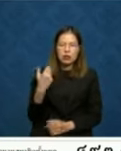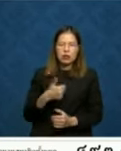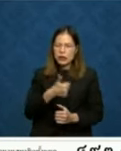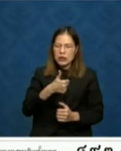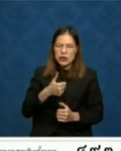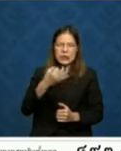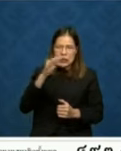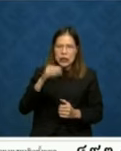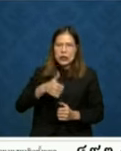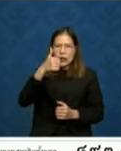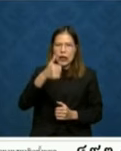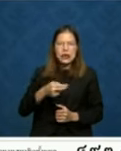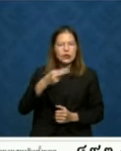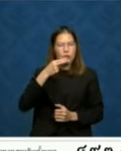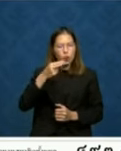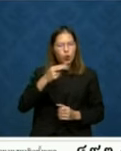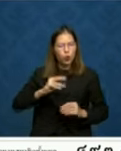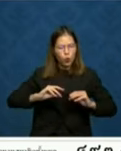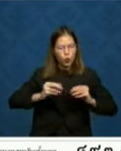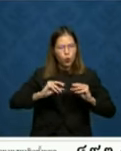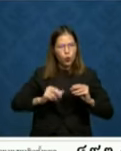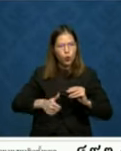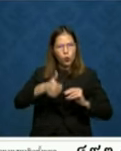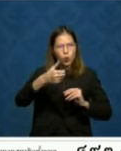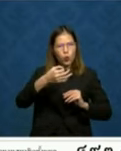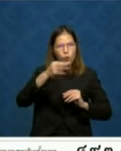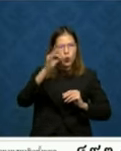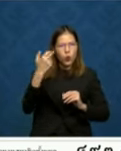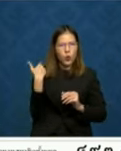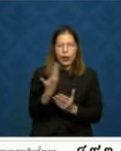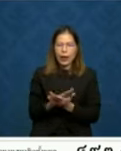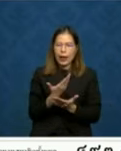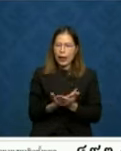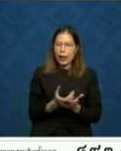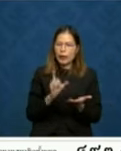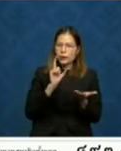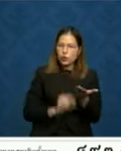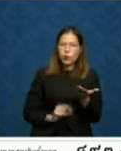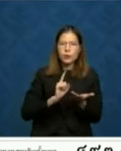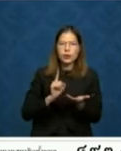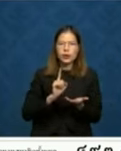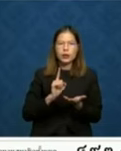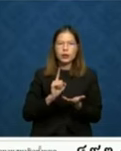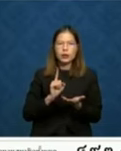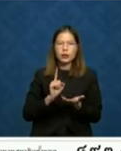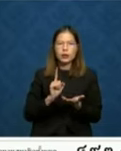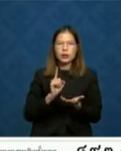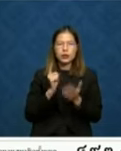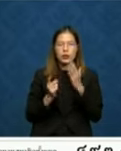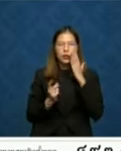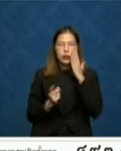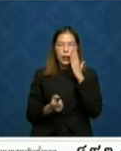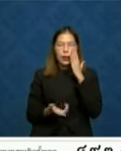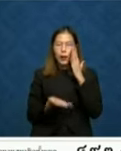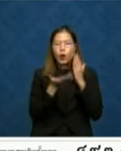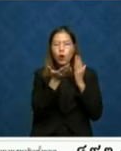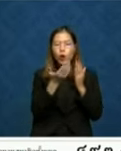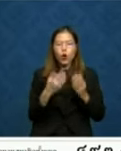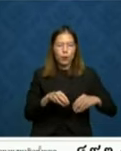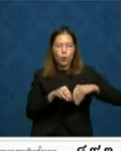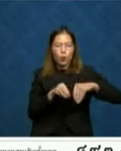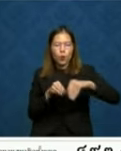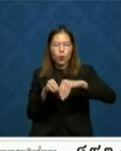รีได้ไหมไม่ต้องมาสนใจว่าราคาจะตกต่ำหรือไม่เขาบอกว่าขอให้เขาปลูกอย่างเสรี